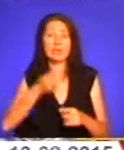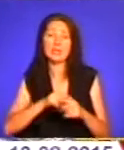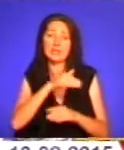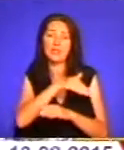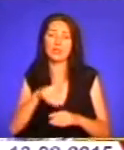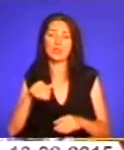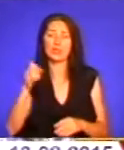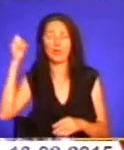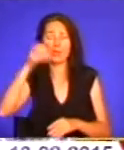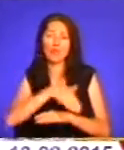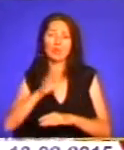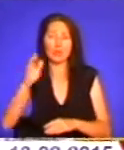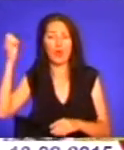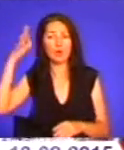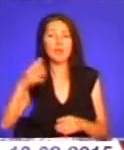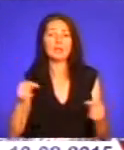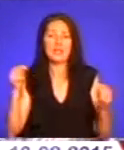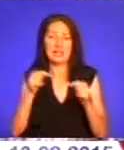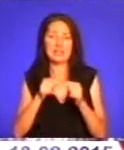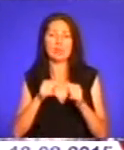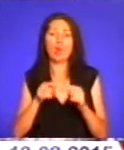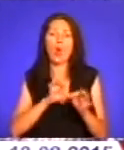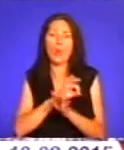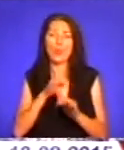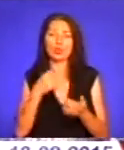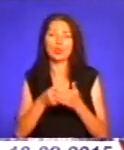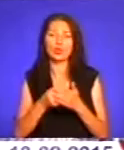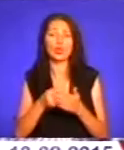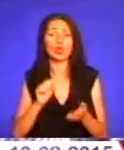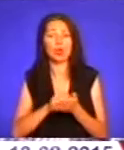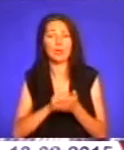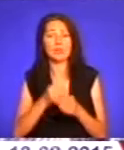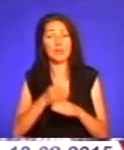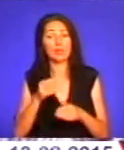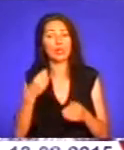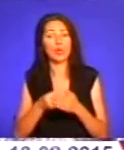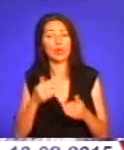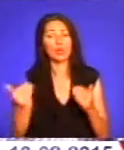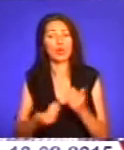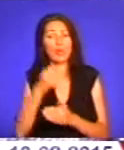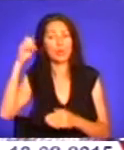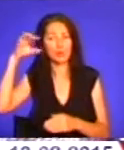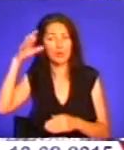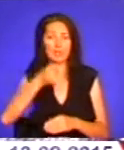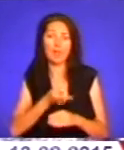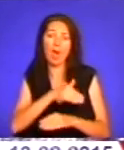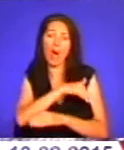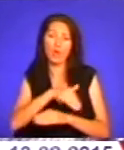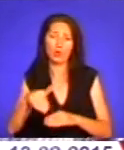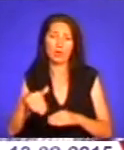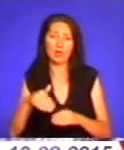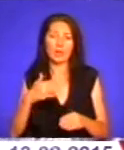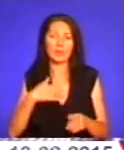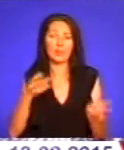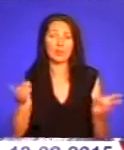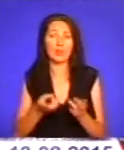було освітлено, але ми згідно проектно-кошторисної документації і виділені кошти були на нове освітлення цієї вулиці. Нам прийшлось